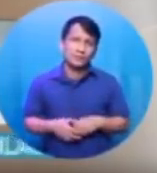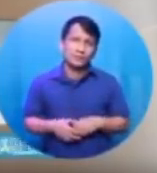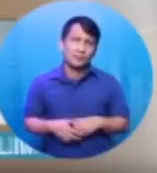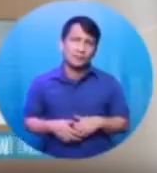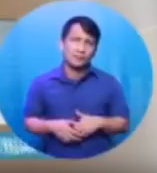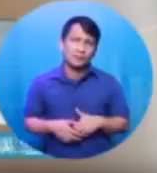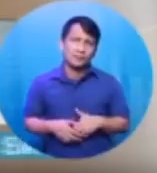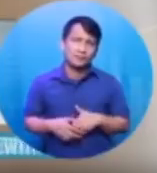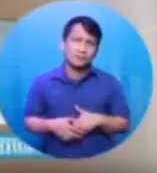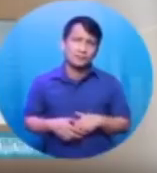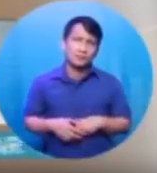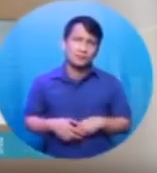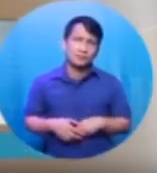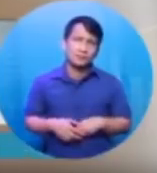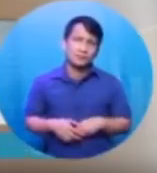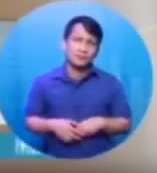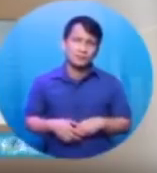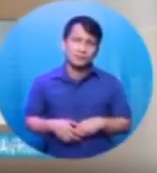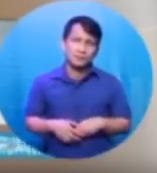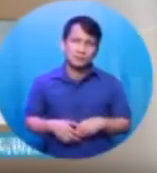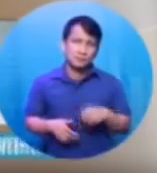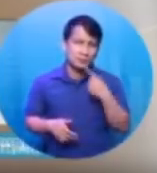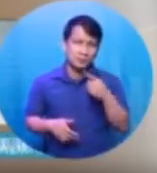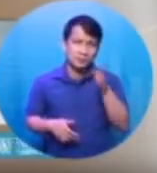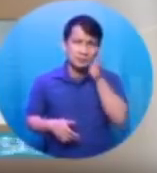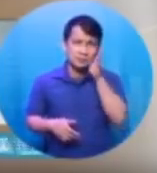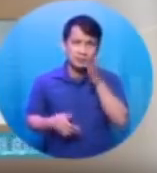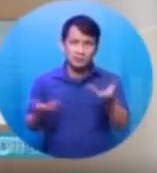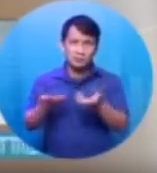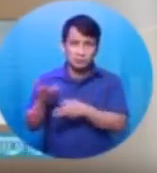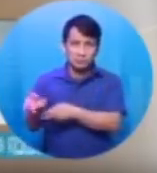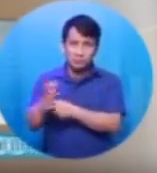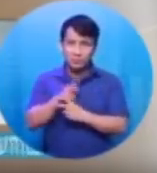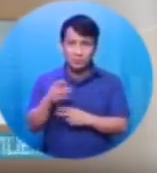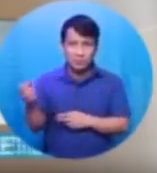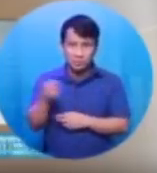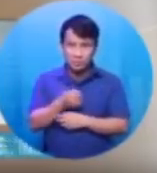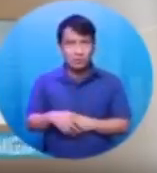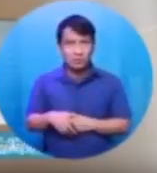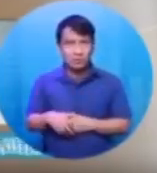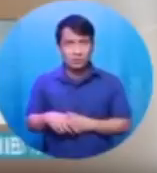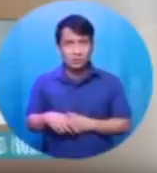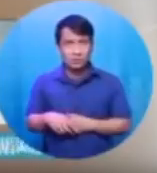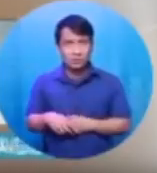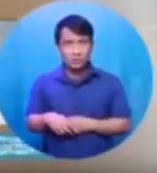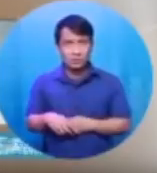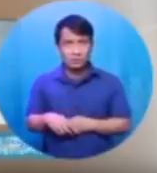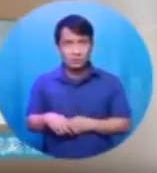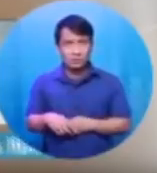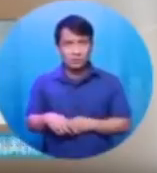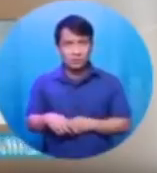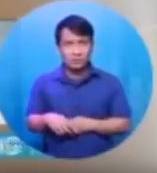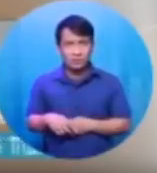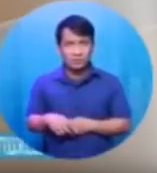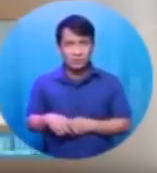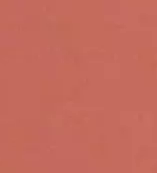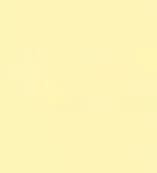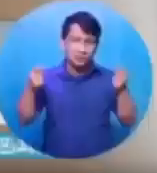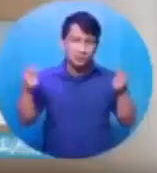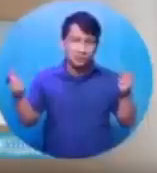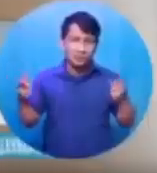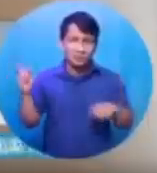inaano, kapal mo naman. Oy, ikaw, Beverly, wala kang gustong bawiin kay Sir John. Wala, ako nga nagpapadali. Magbigay